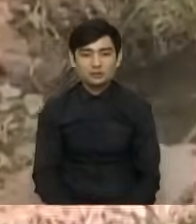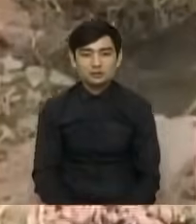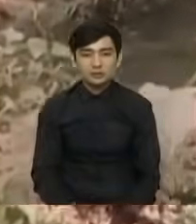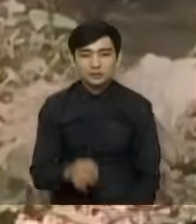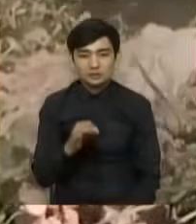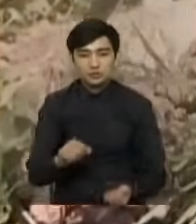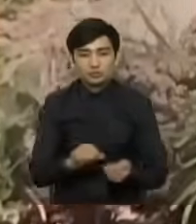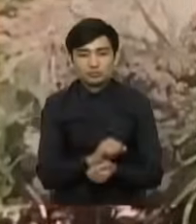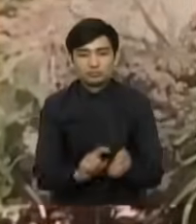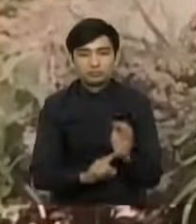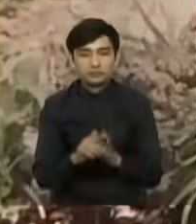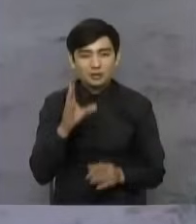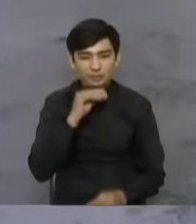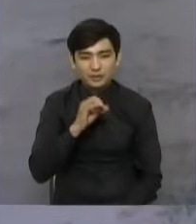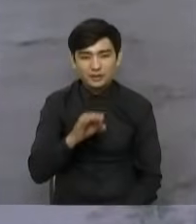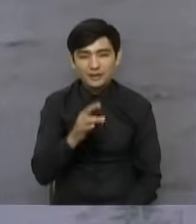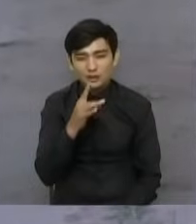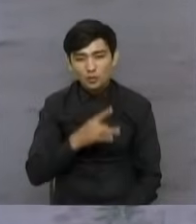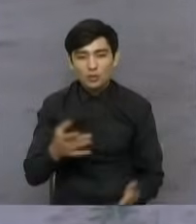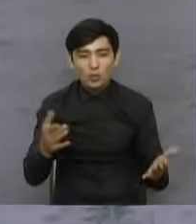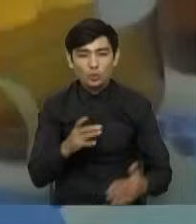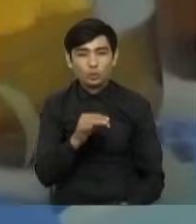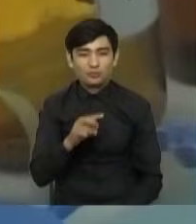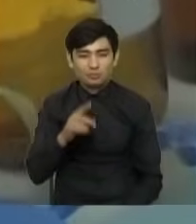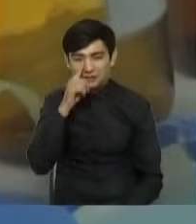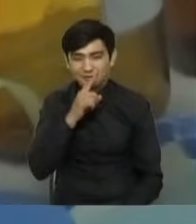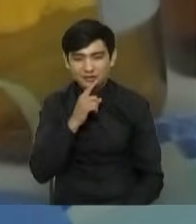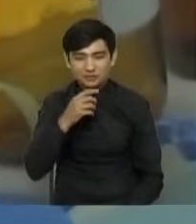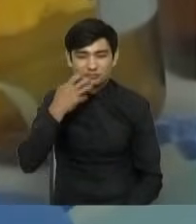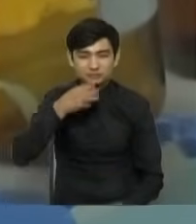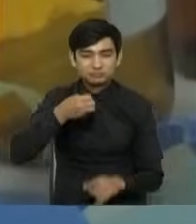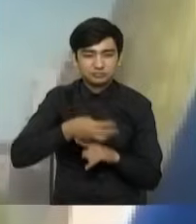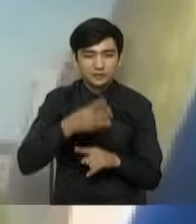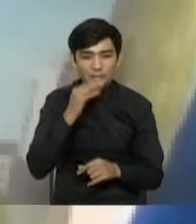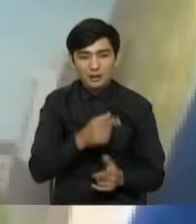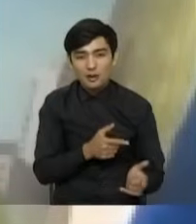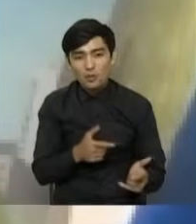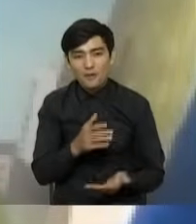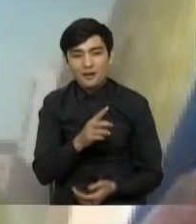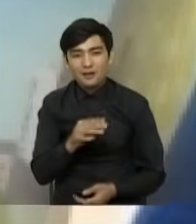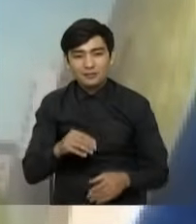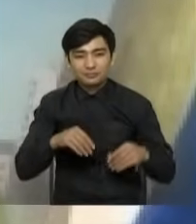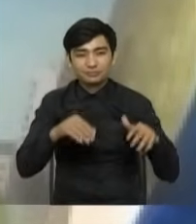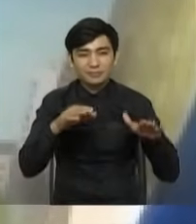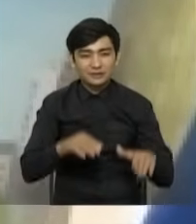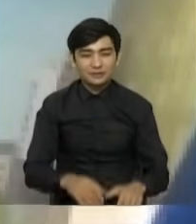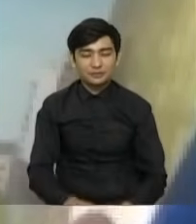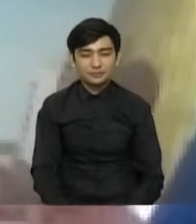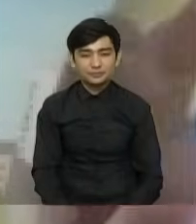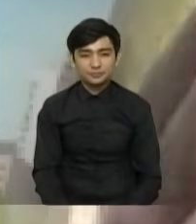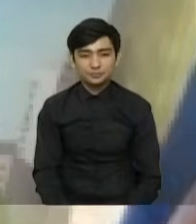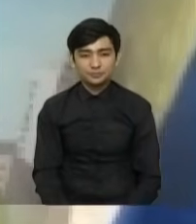Грядет засуха. Каким регионам уже в июне угрожает жара? Готовы ли к этому аграрии? Нужно именно взять